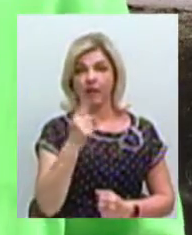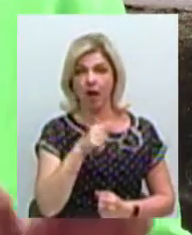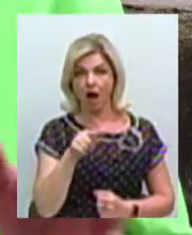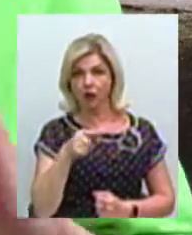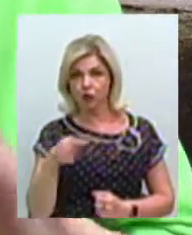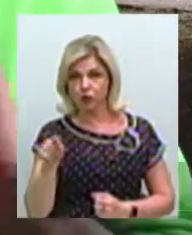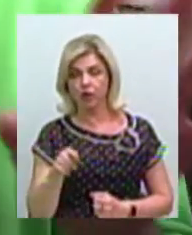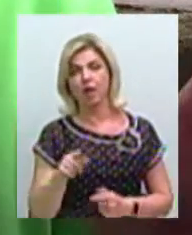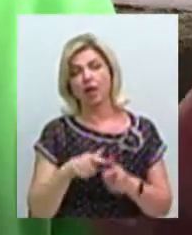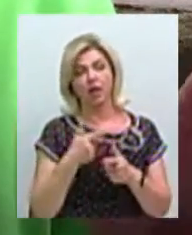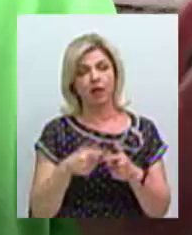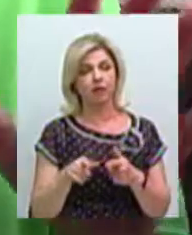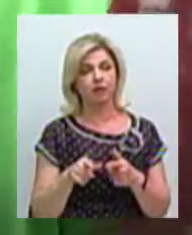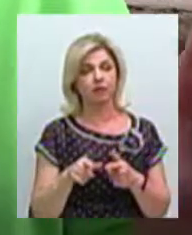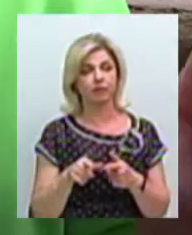або постав